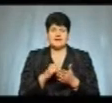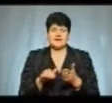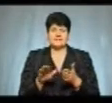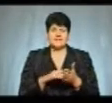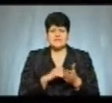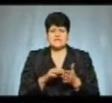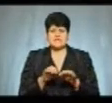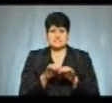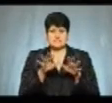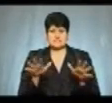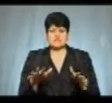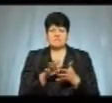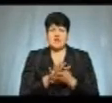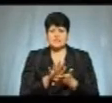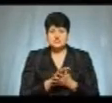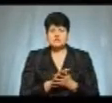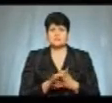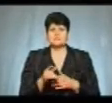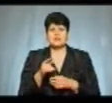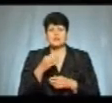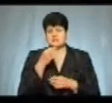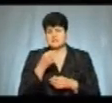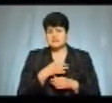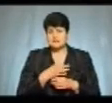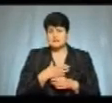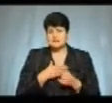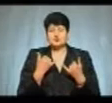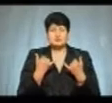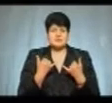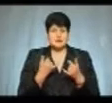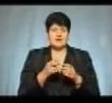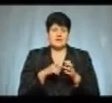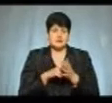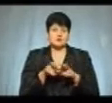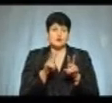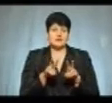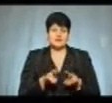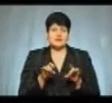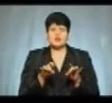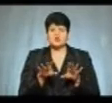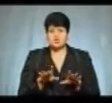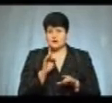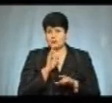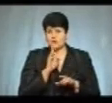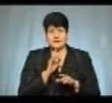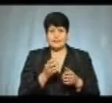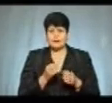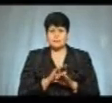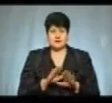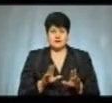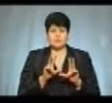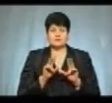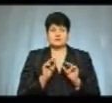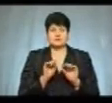голови райдержадміністрації Володимир Осядач повідомив нам, що зараз лист на розгляді, рішення наразі не прийняли. Пообіцяв